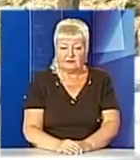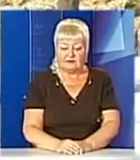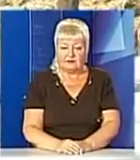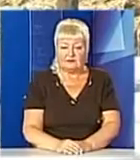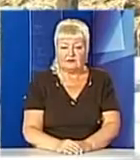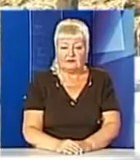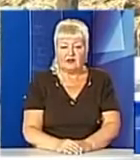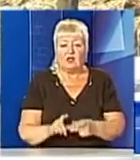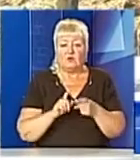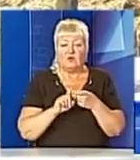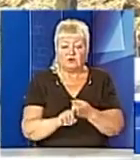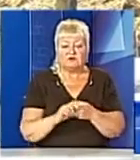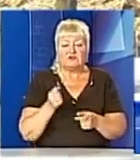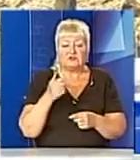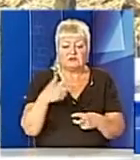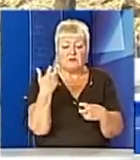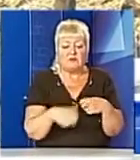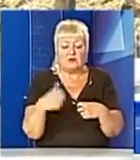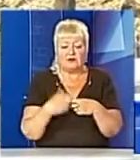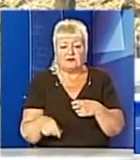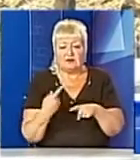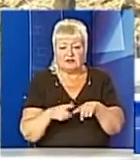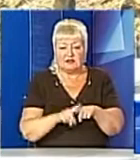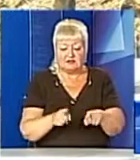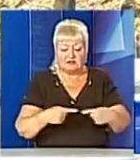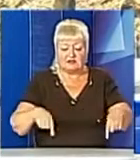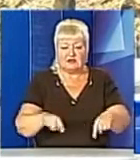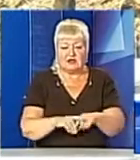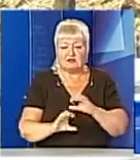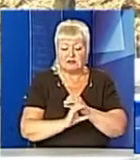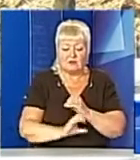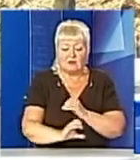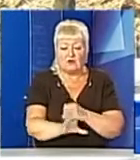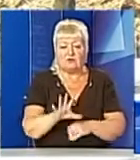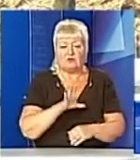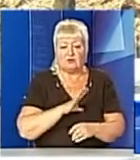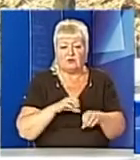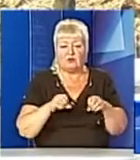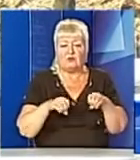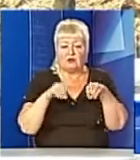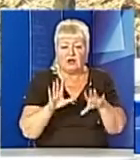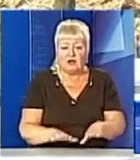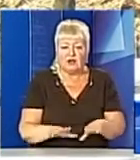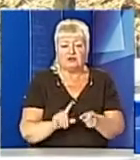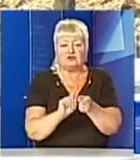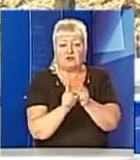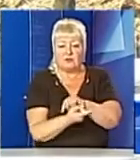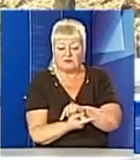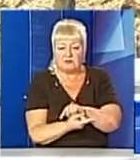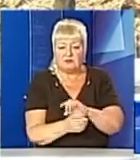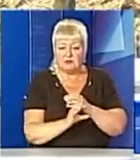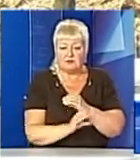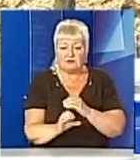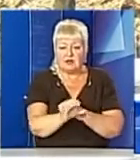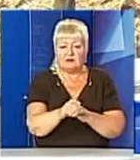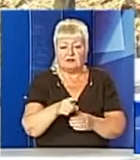У зв'язку із численними поривами на даній ділянці трубопроводу було прийнято рішення по заміні даної ділянки теплової мережі